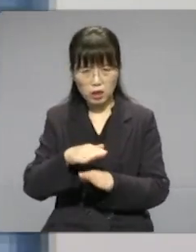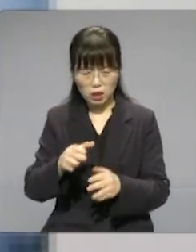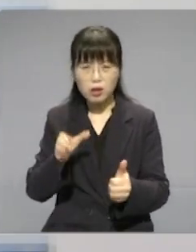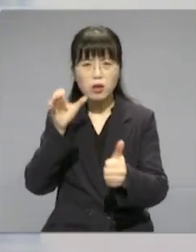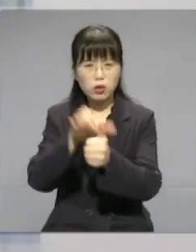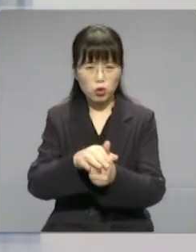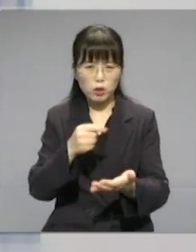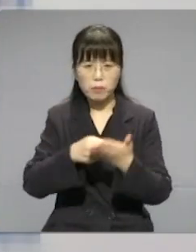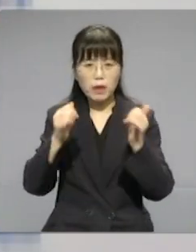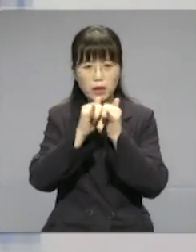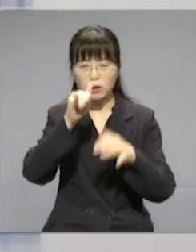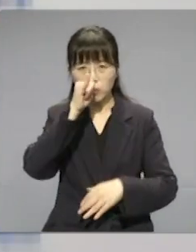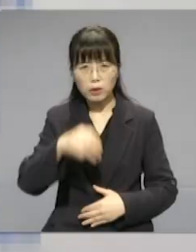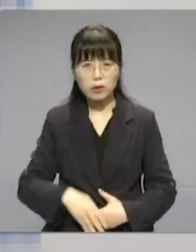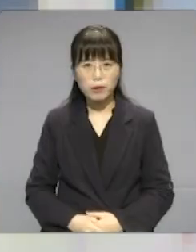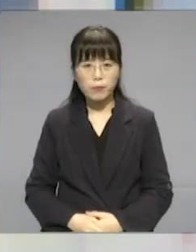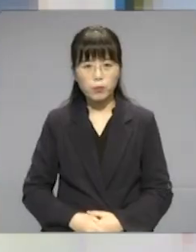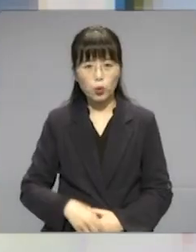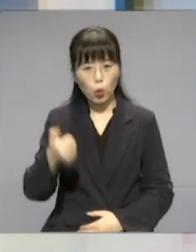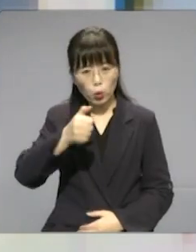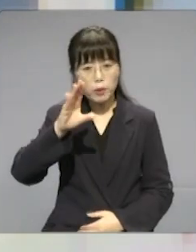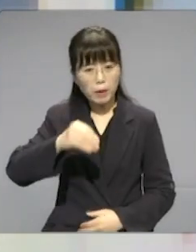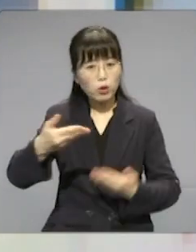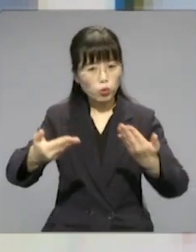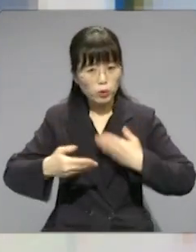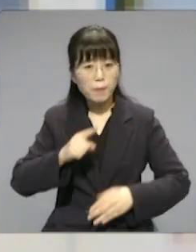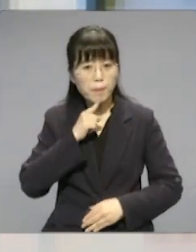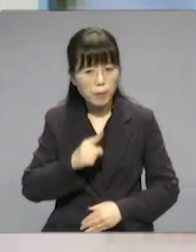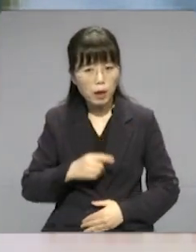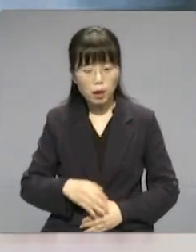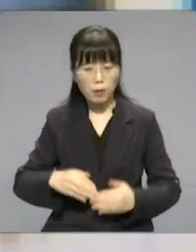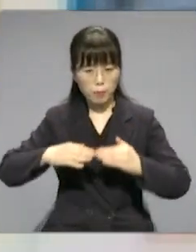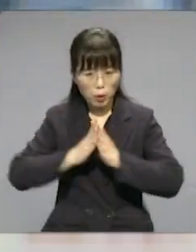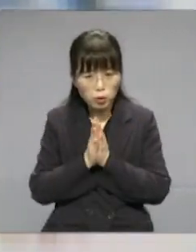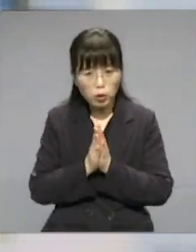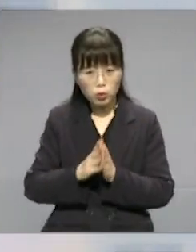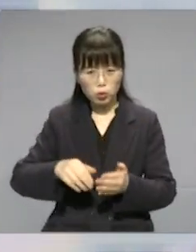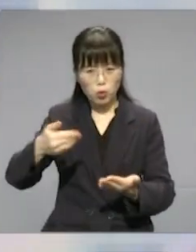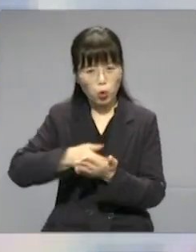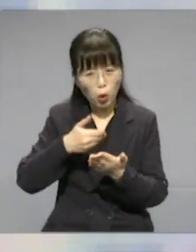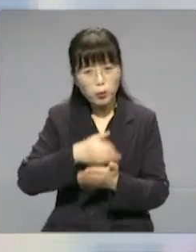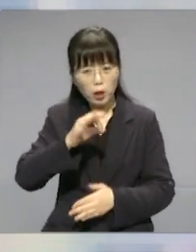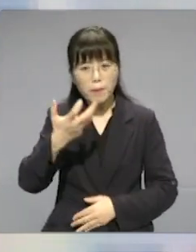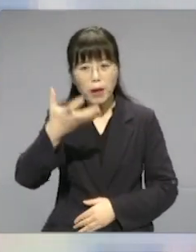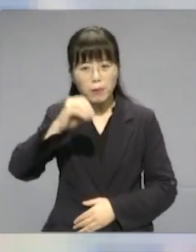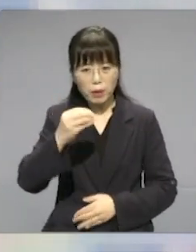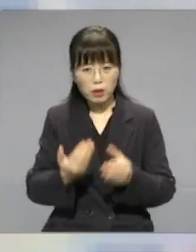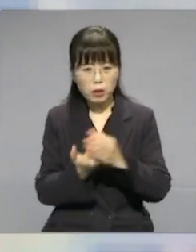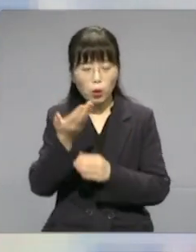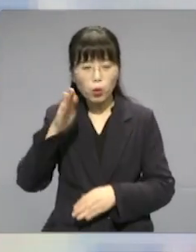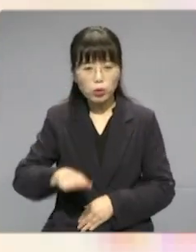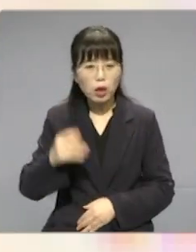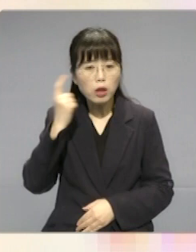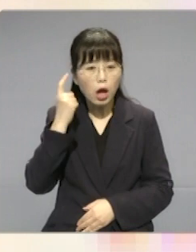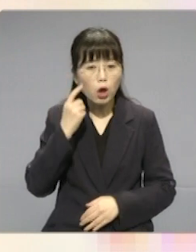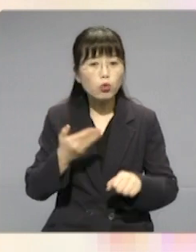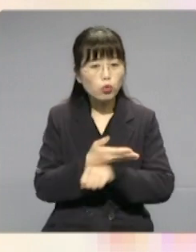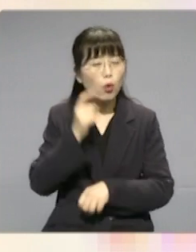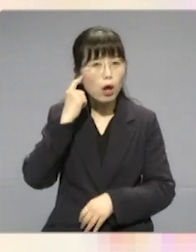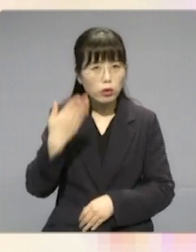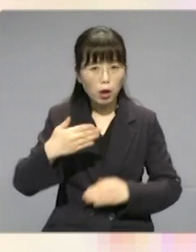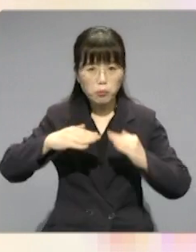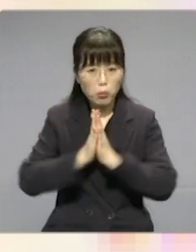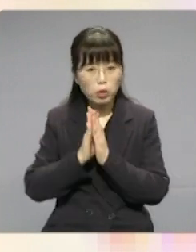피해자도 있습니다. 50을 준다는 거예요. 폐차에도 고물값이 80만 원 나오는데 내가 왜 수출을